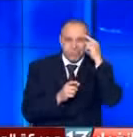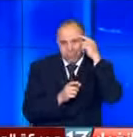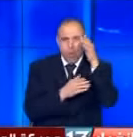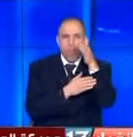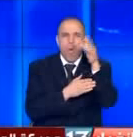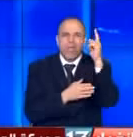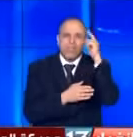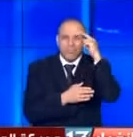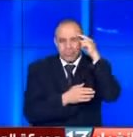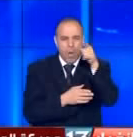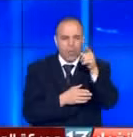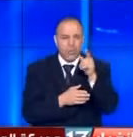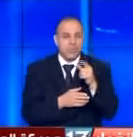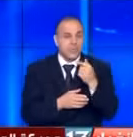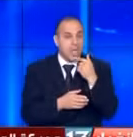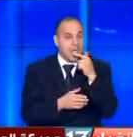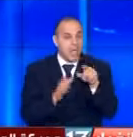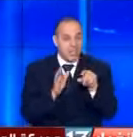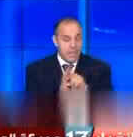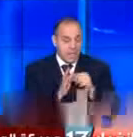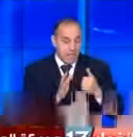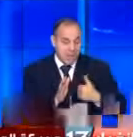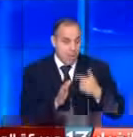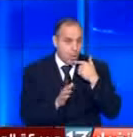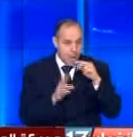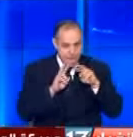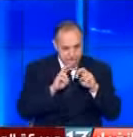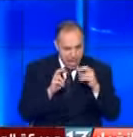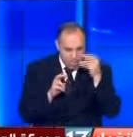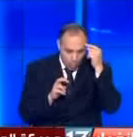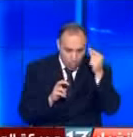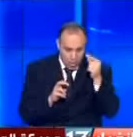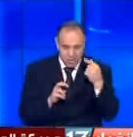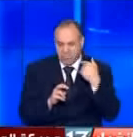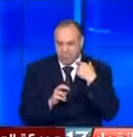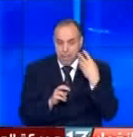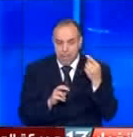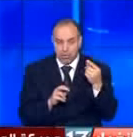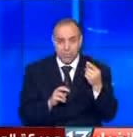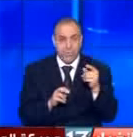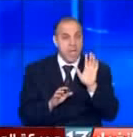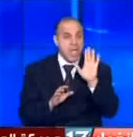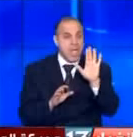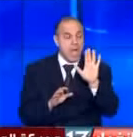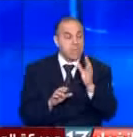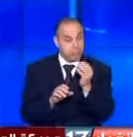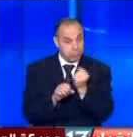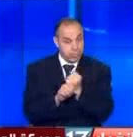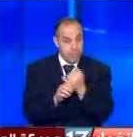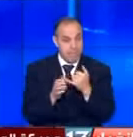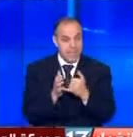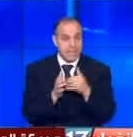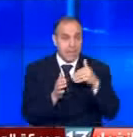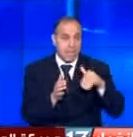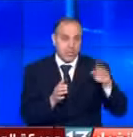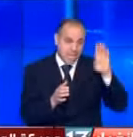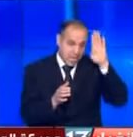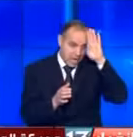ألف أسر التنظيم من بينهم 2500 في الموصل وبلدة تل عفر المجاورة ونحو 4000 في